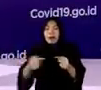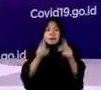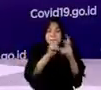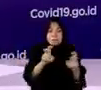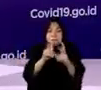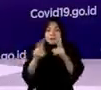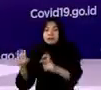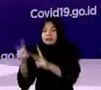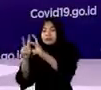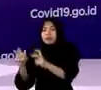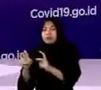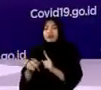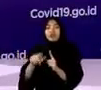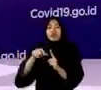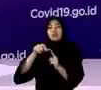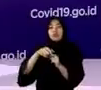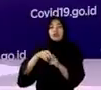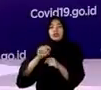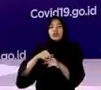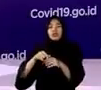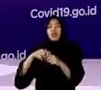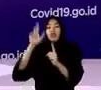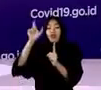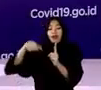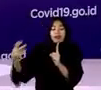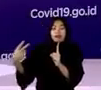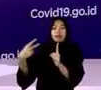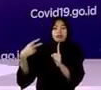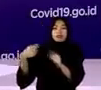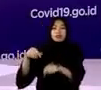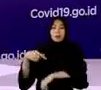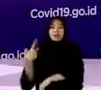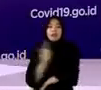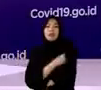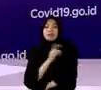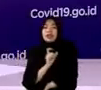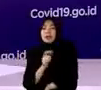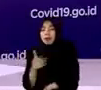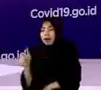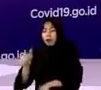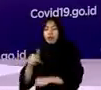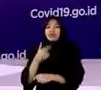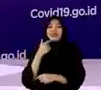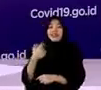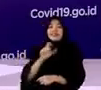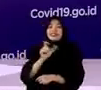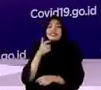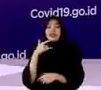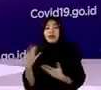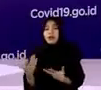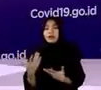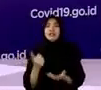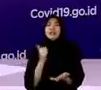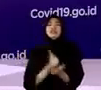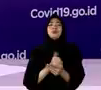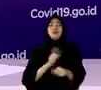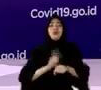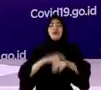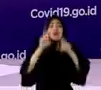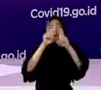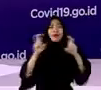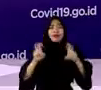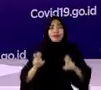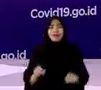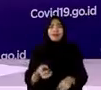mendalami pengaruhnya terhadap perilaku virus tersebut. Waktu penelitian tersebut tidaklah sebentar, maka apa yang